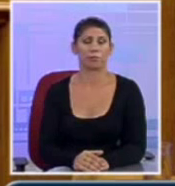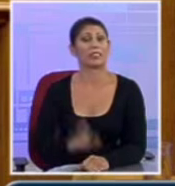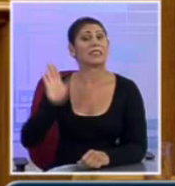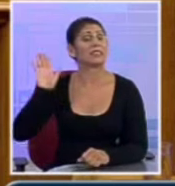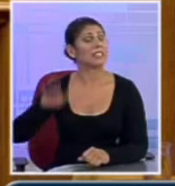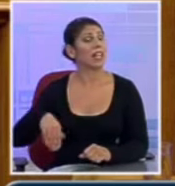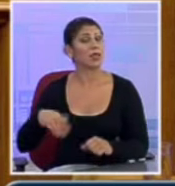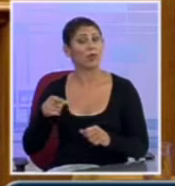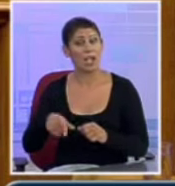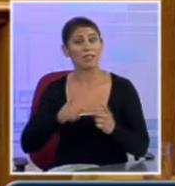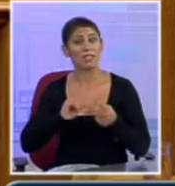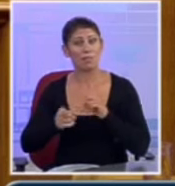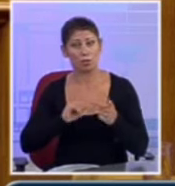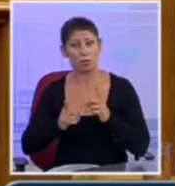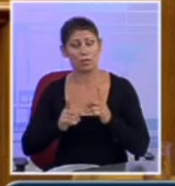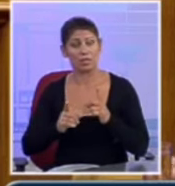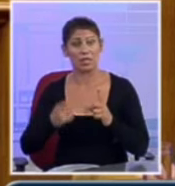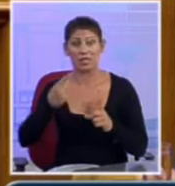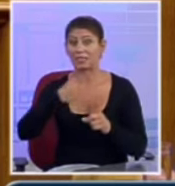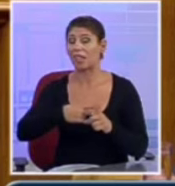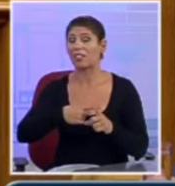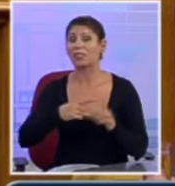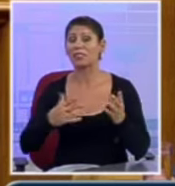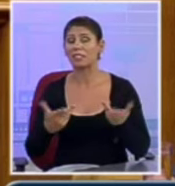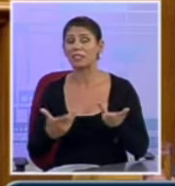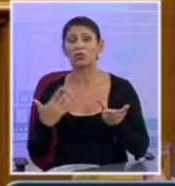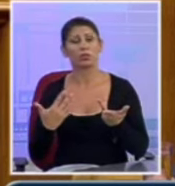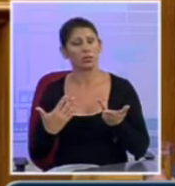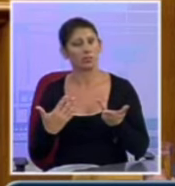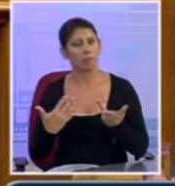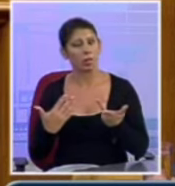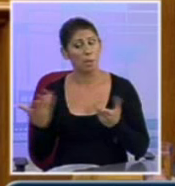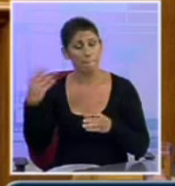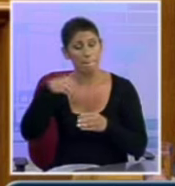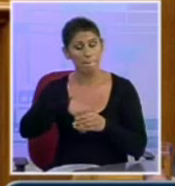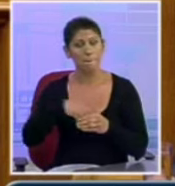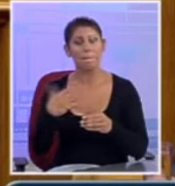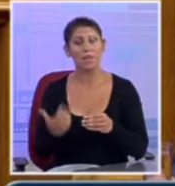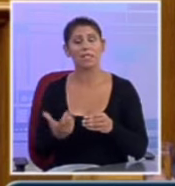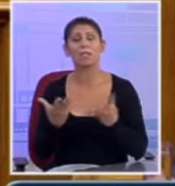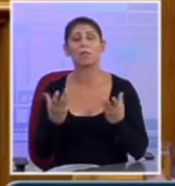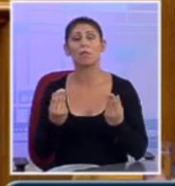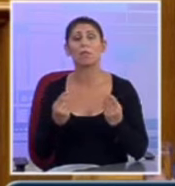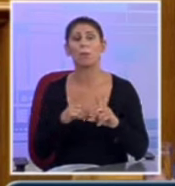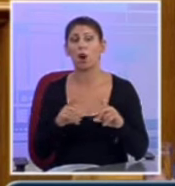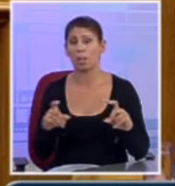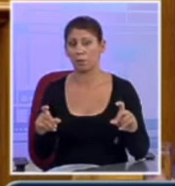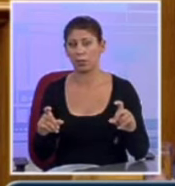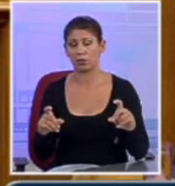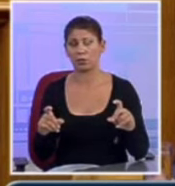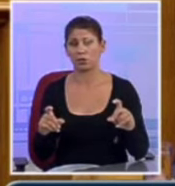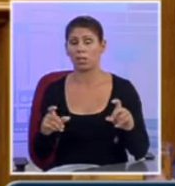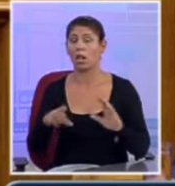Τέλος, αυτή η συμφωνία, τα θετικά της είναι ότι περιλαμβάνει αρκετά πράγματα από